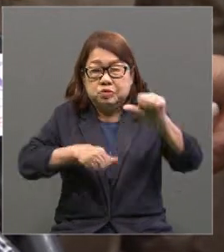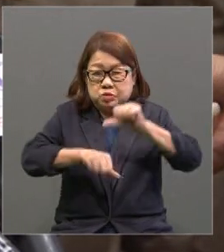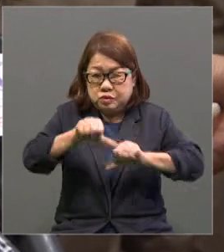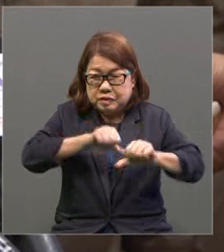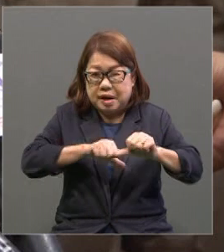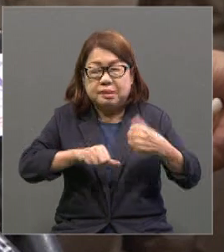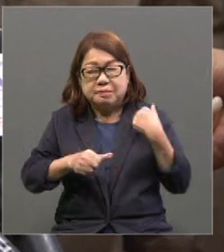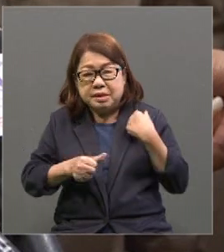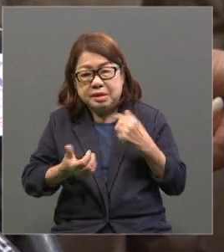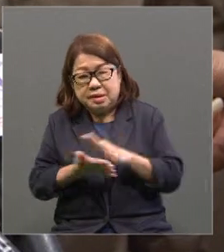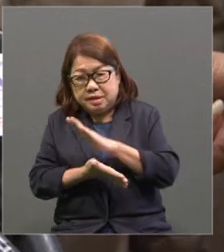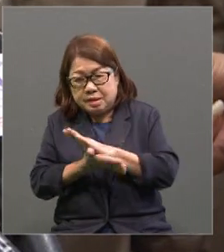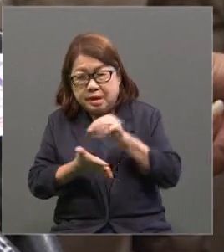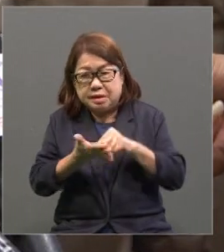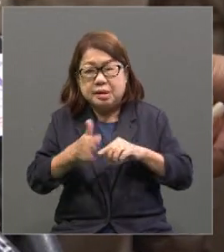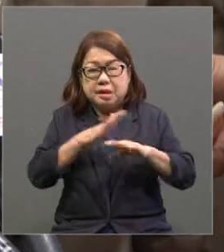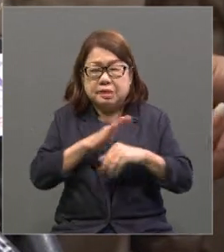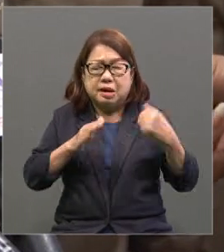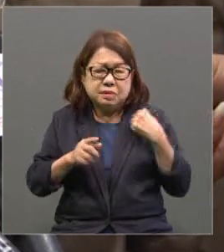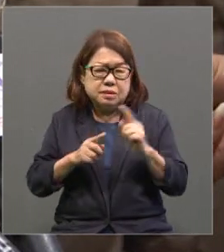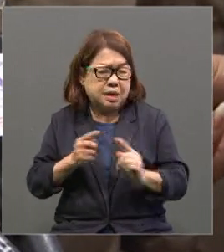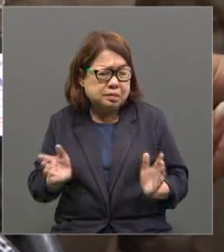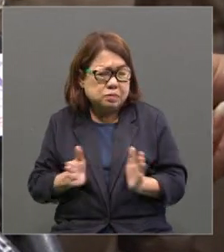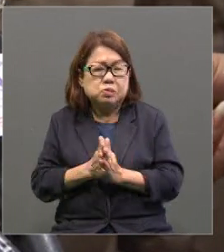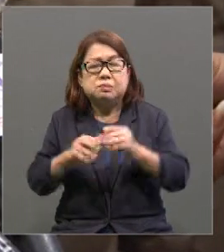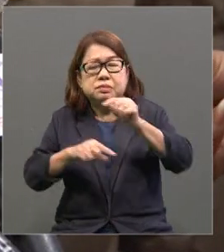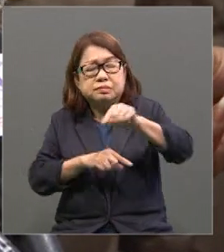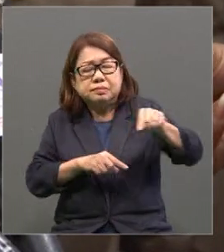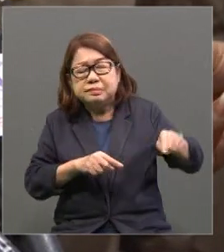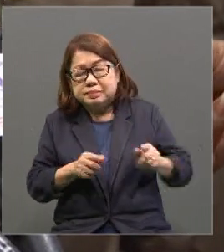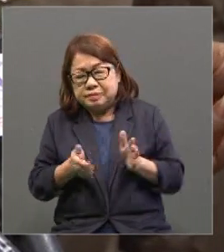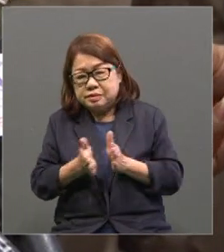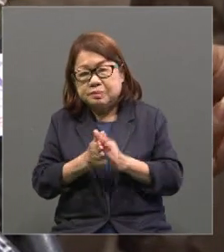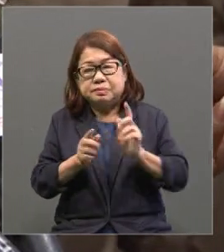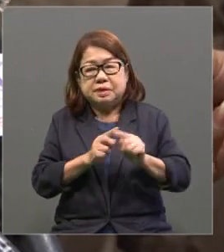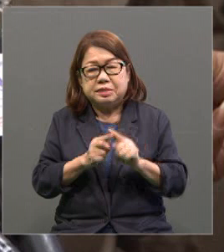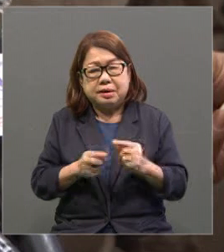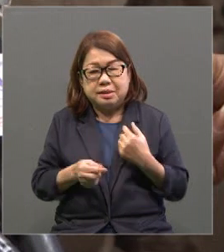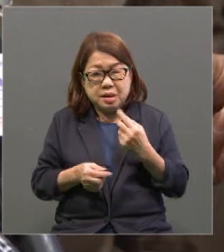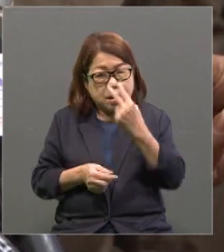พยานเอกสารต่างๆแล้วก็เอามาพยานแวดล้อมต่างๆเอามารวบรวมนะครับร้อยเรียงให้ไปเป็น